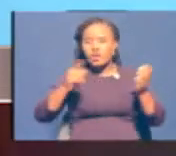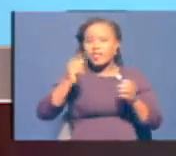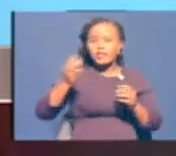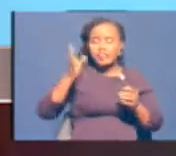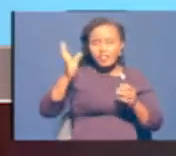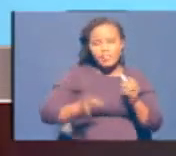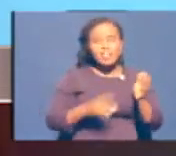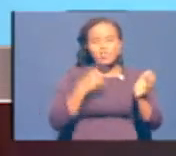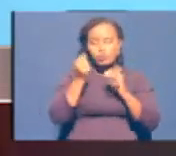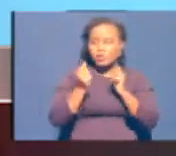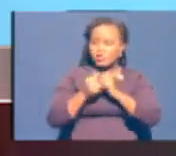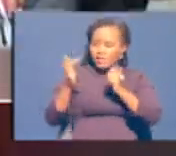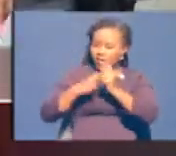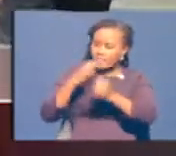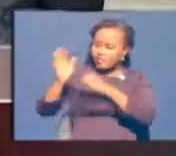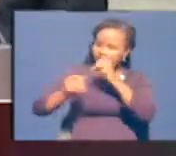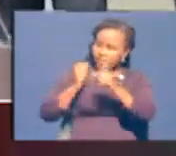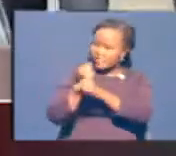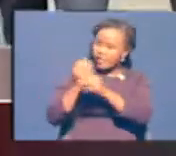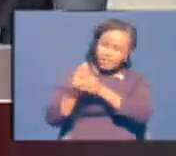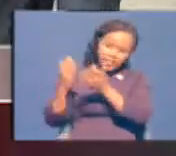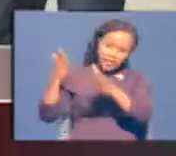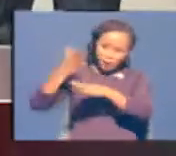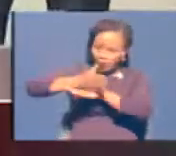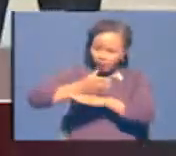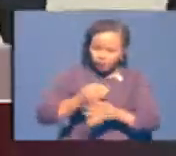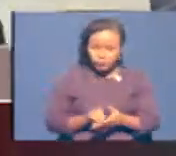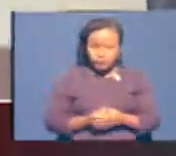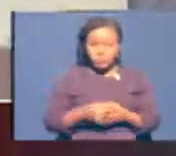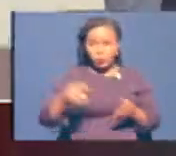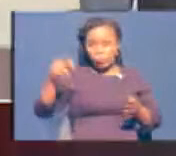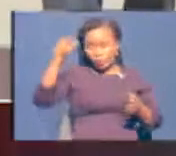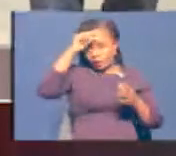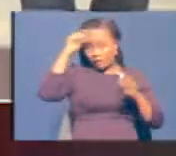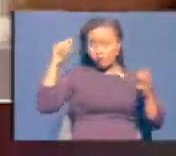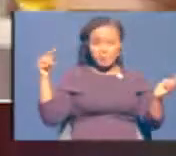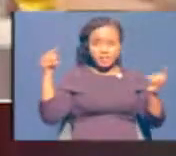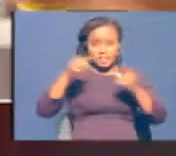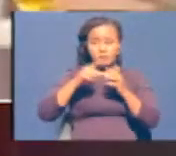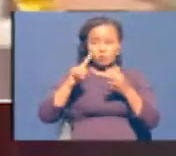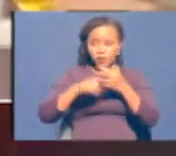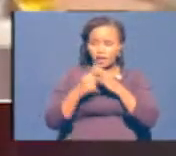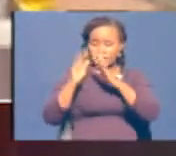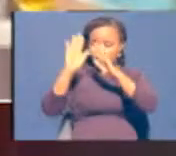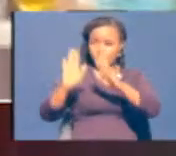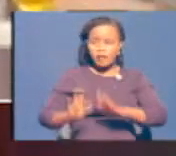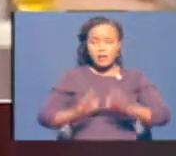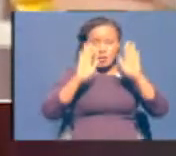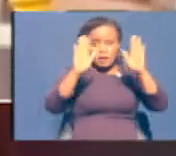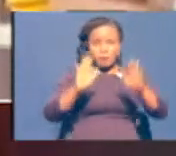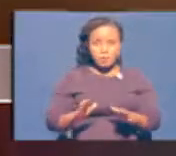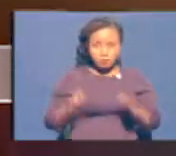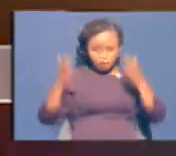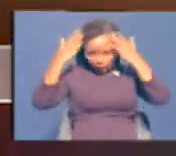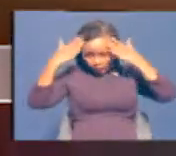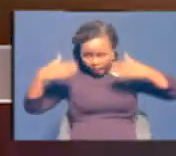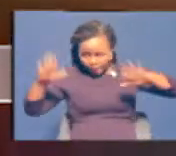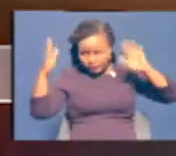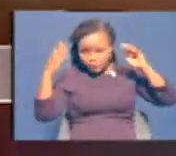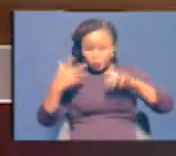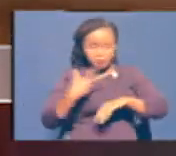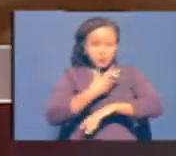18 years and above. Na serikali yanuia kuanzisha kampeni ya kutoa chanjo kwa Wakenya dhidi ya